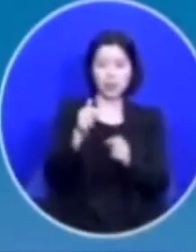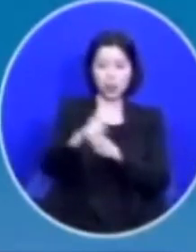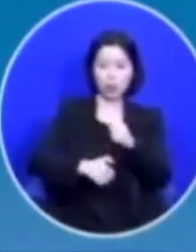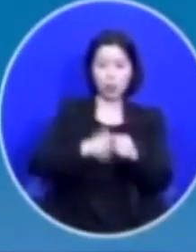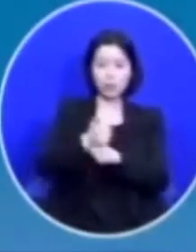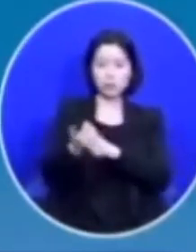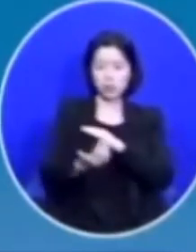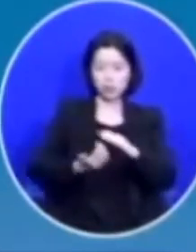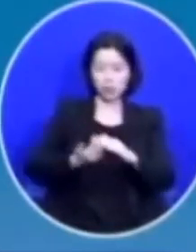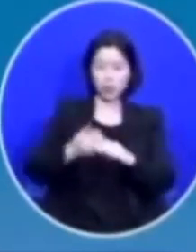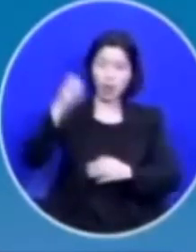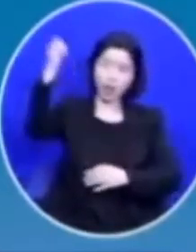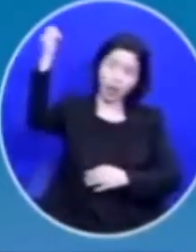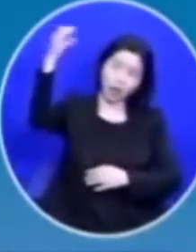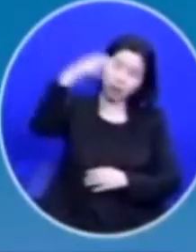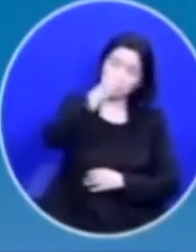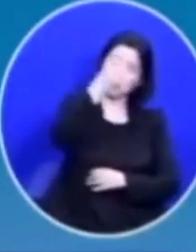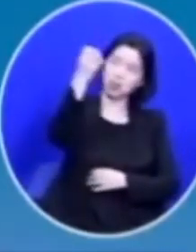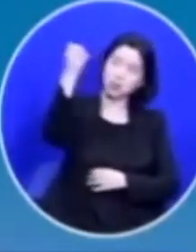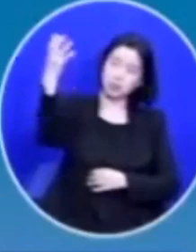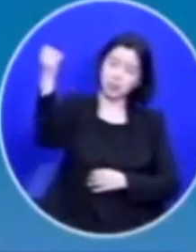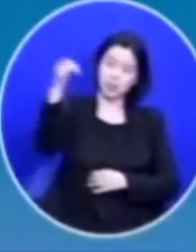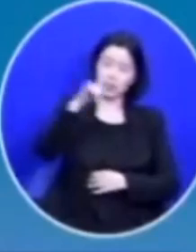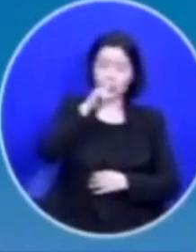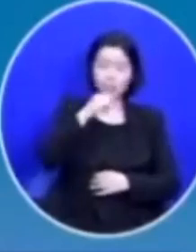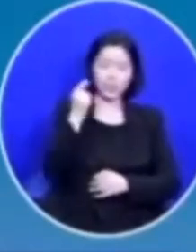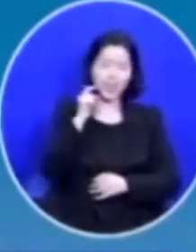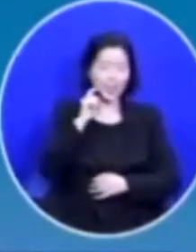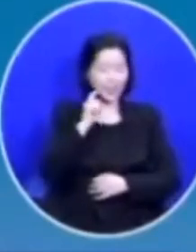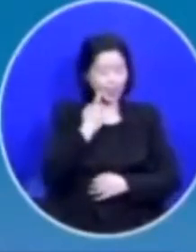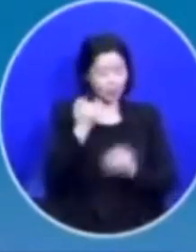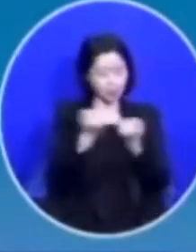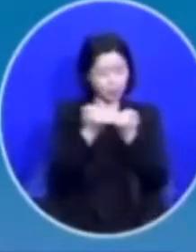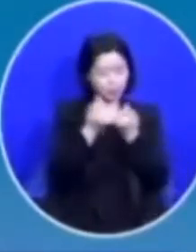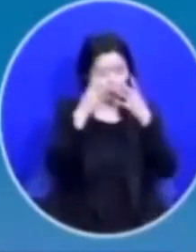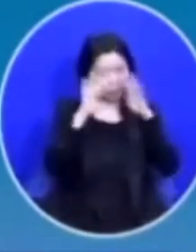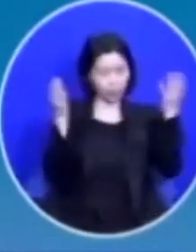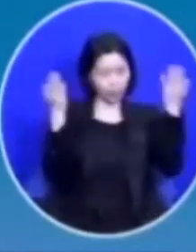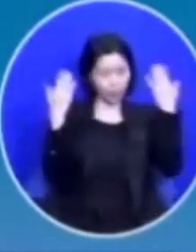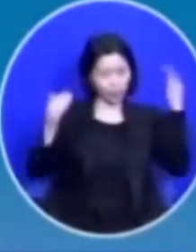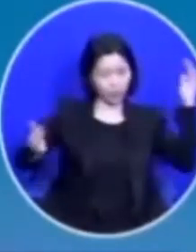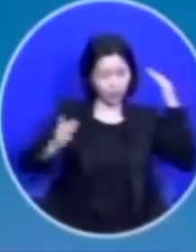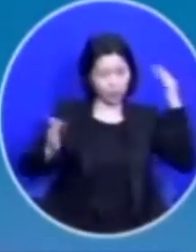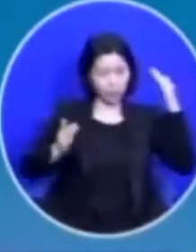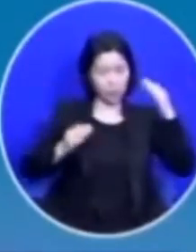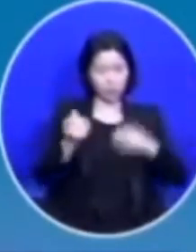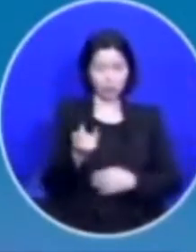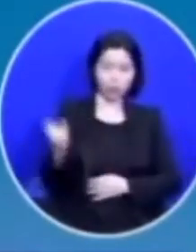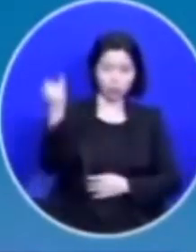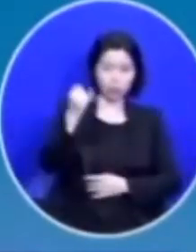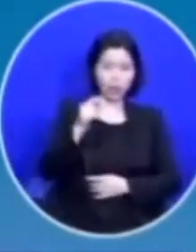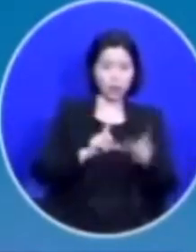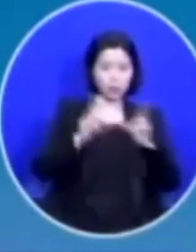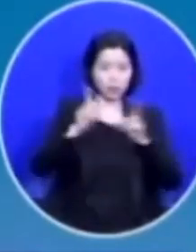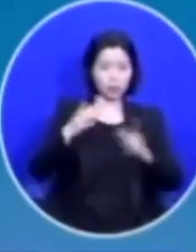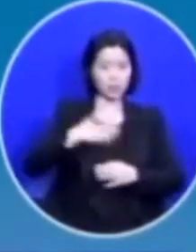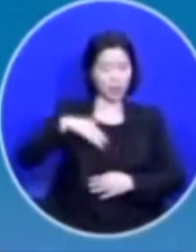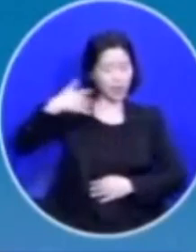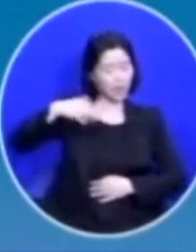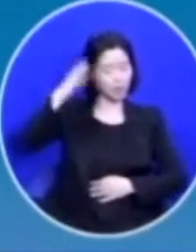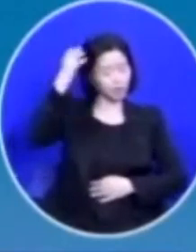햇살보다 더 반짝반짝 빛나고 있던 예쁜 여대생 누나의 모습을 난 아직도 기억합니다